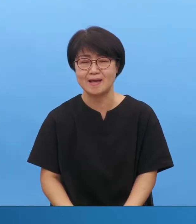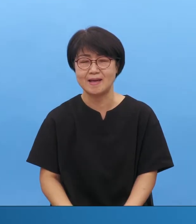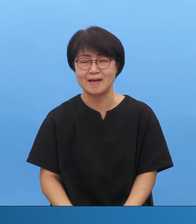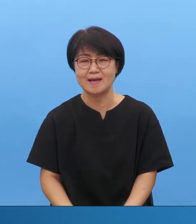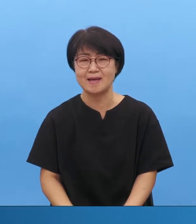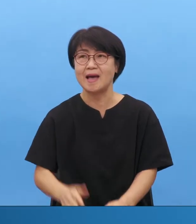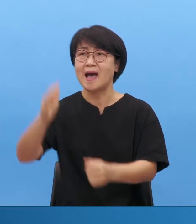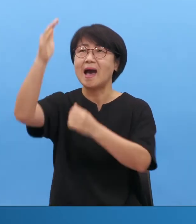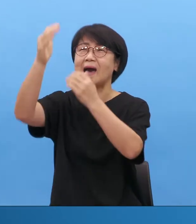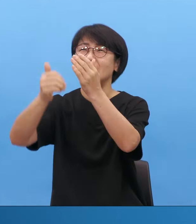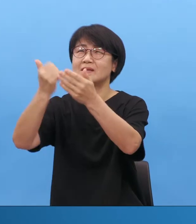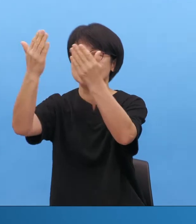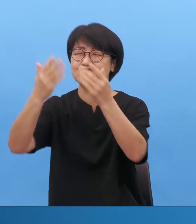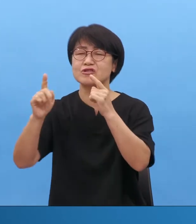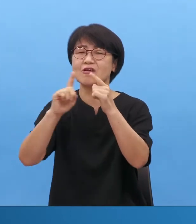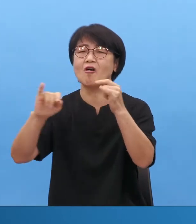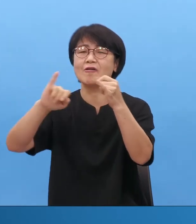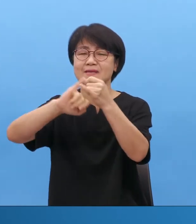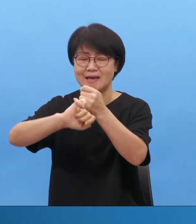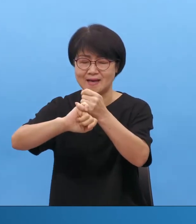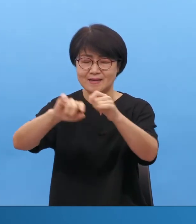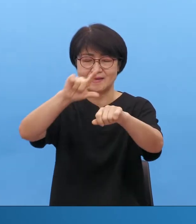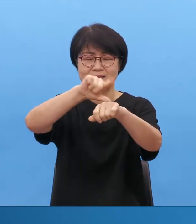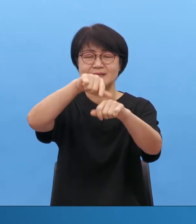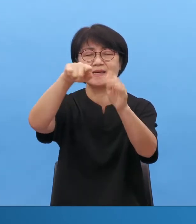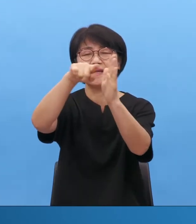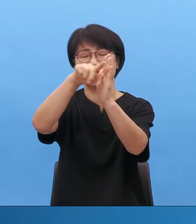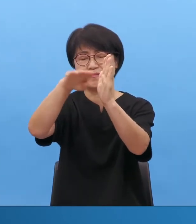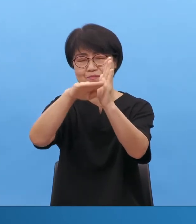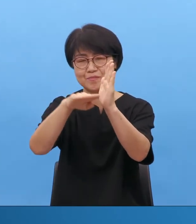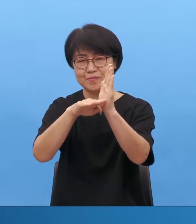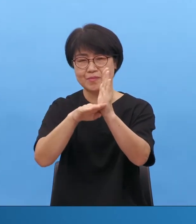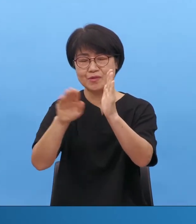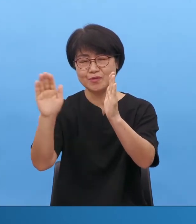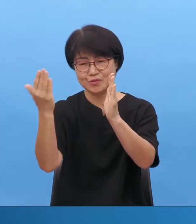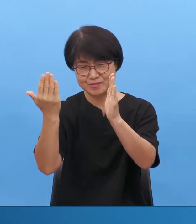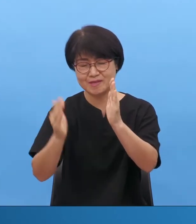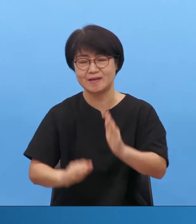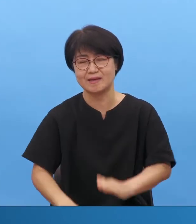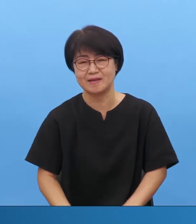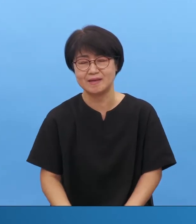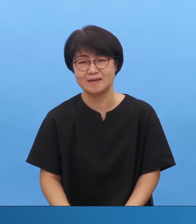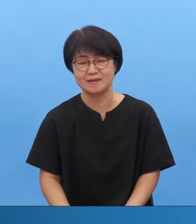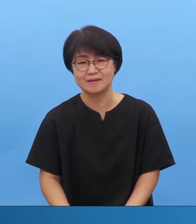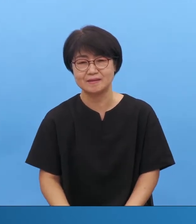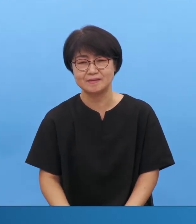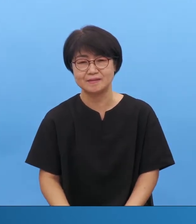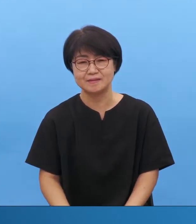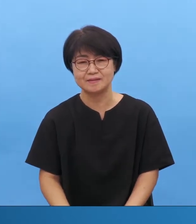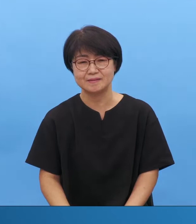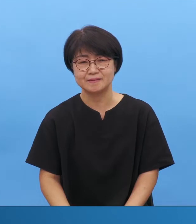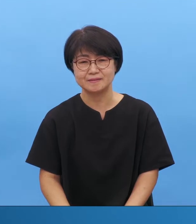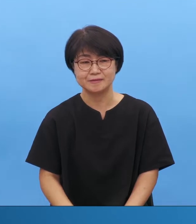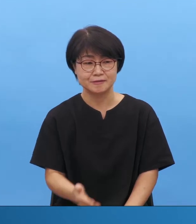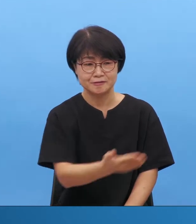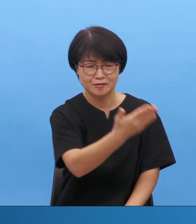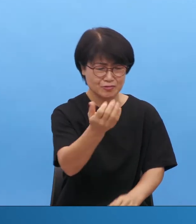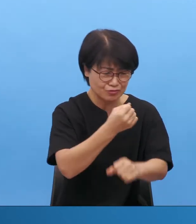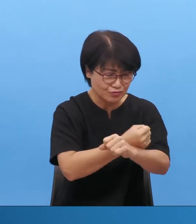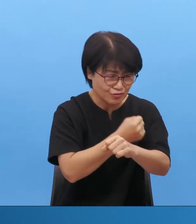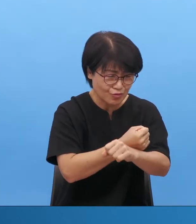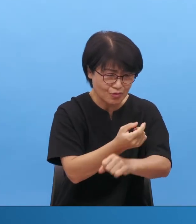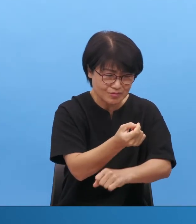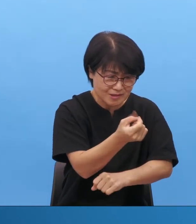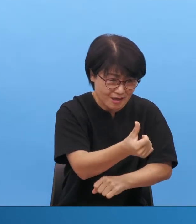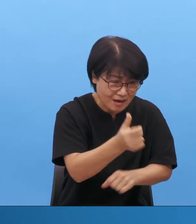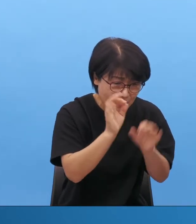is the covenant and the time schedule. 그러니까 여러분 수고가 작은 것처럼 보이지만은 이 거루트기가 나와요. The devotion that you give may seem